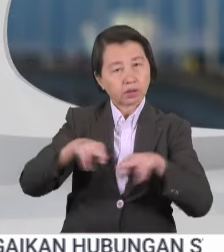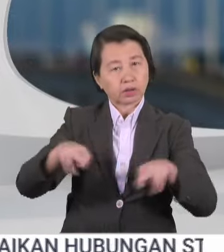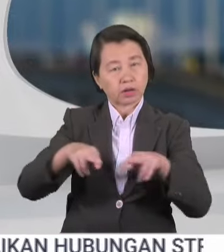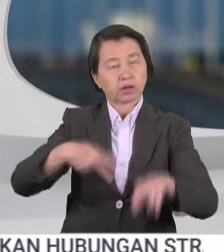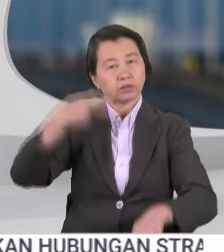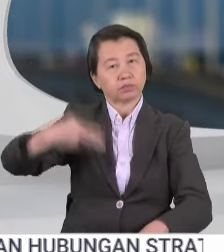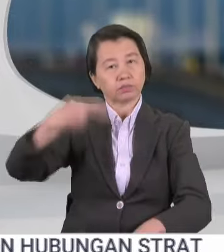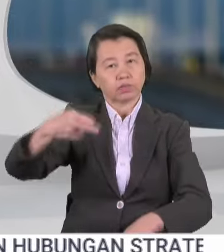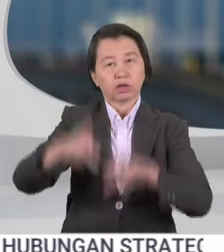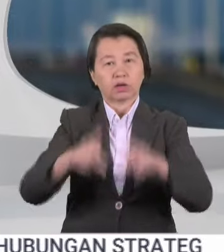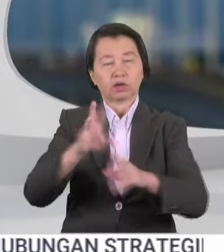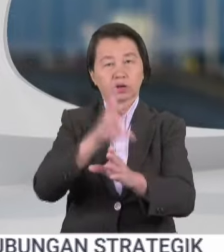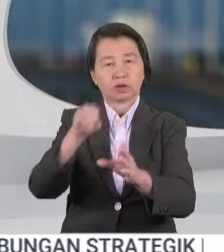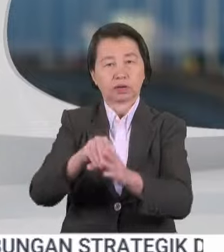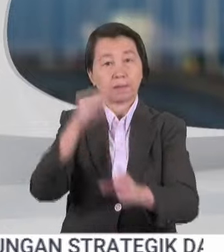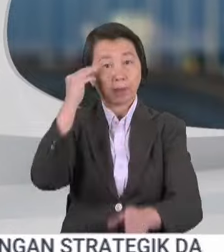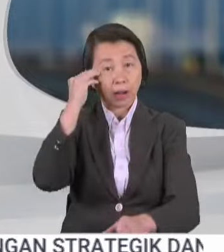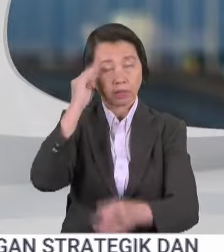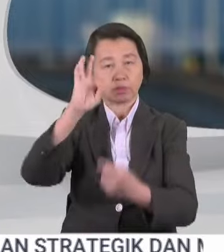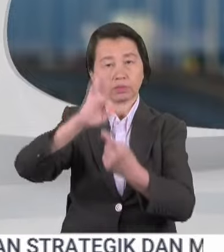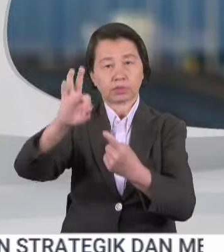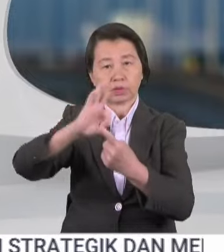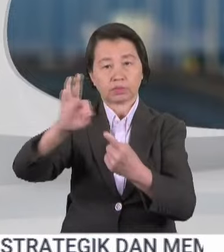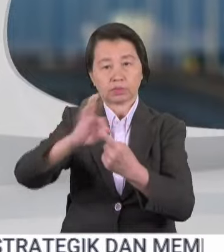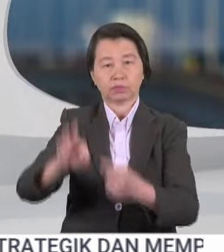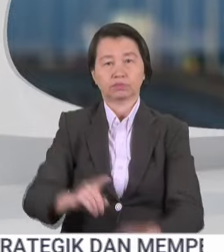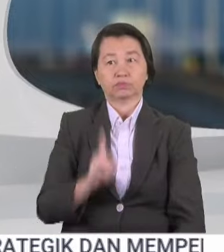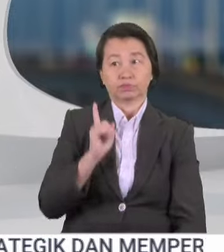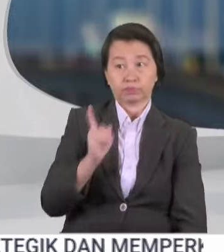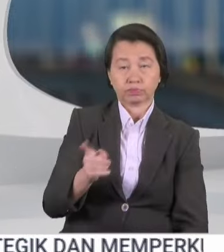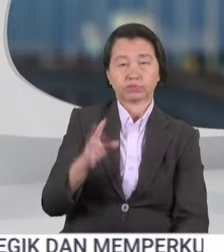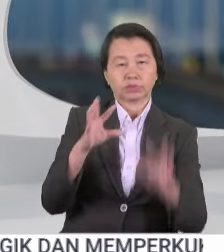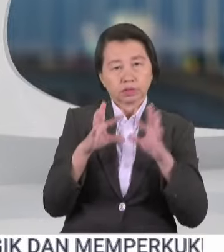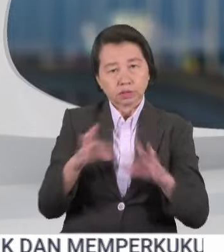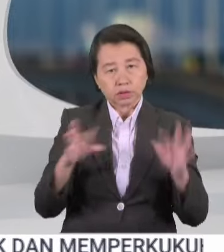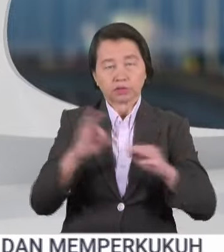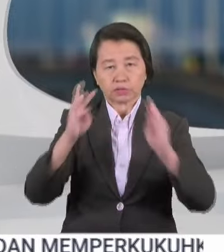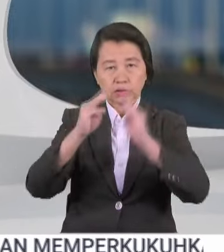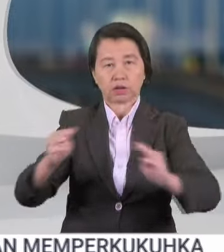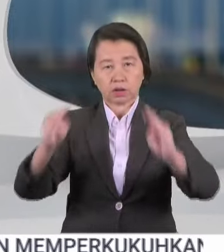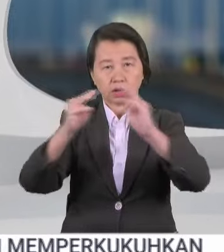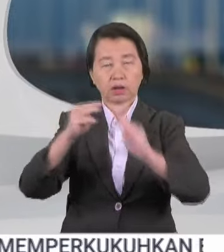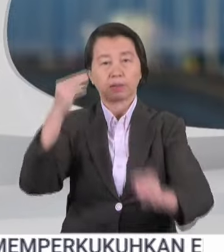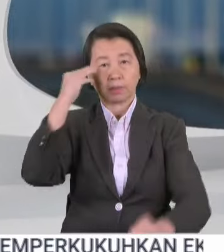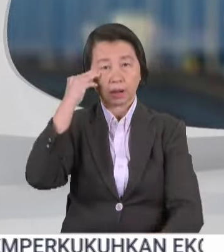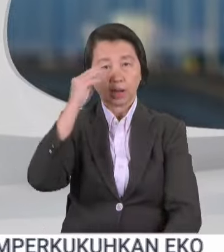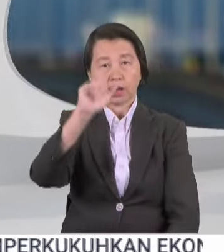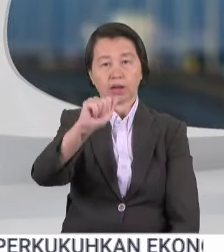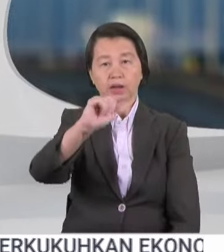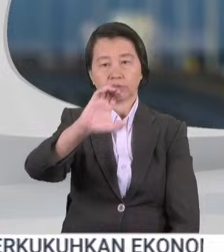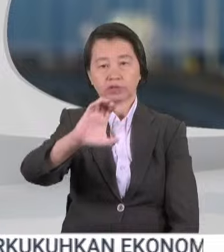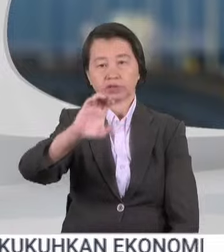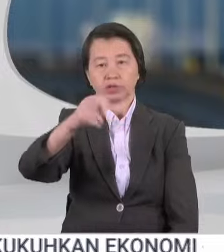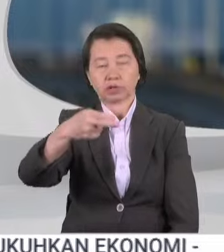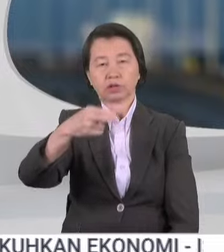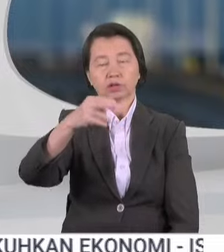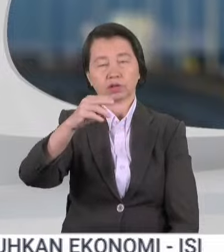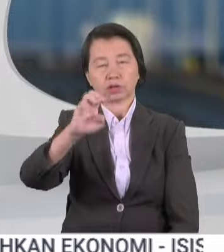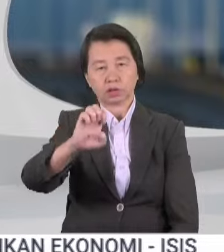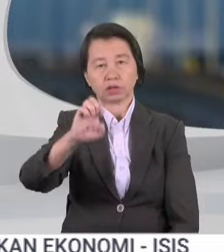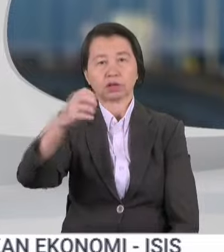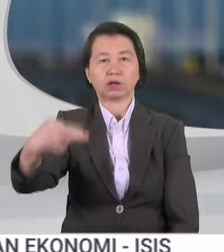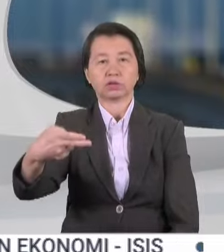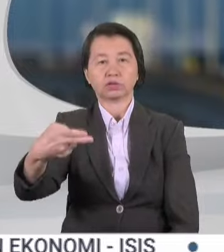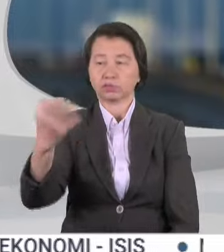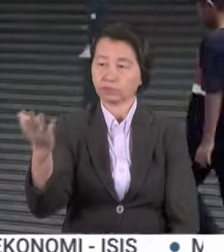sejarah hebat orang Melayu di Pulau Pinang. Ini adalah kisah Masjid Melayu Lebuh Aceh. Amirah Yusof menyediakan